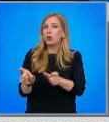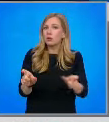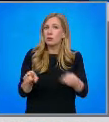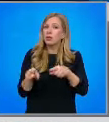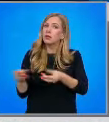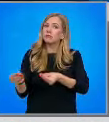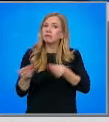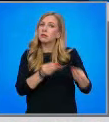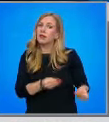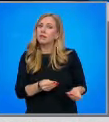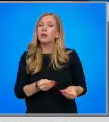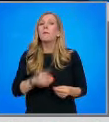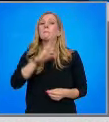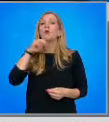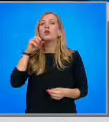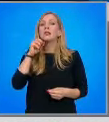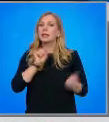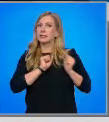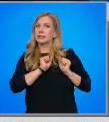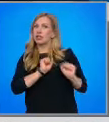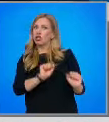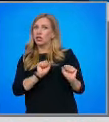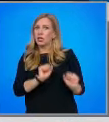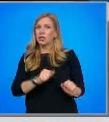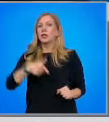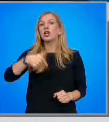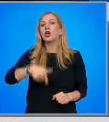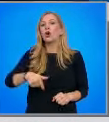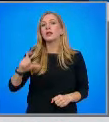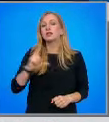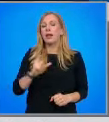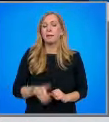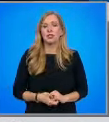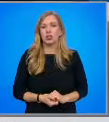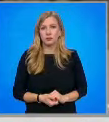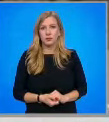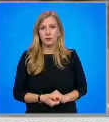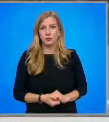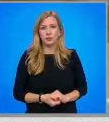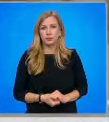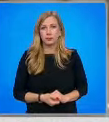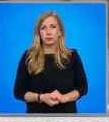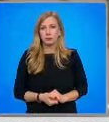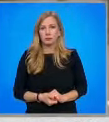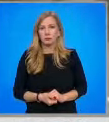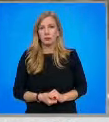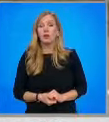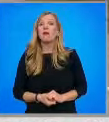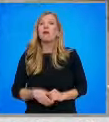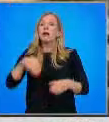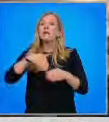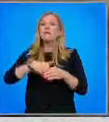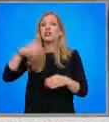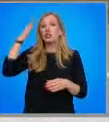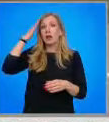техни подчинени да осигуряват полицейски чадър над Георги Семерджиев, коментира още Демерджиев. Служебният вътрешен